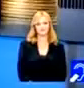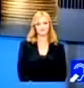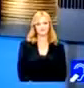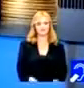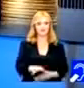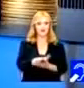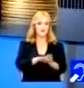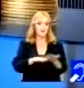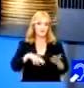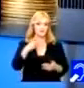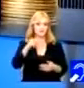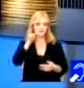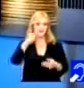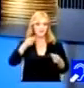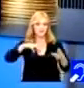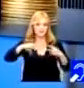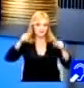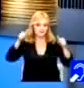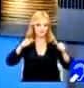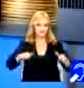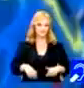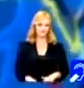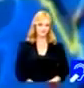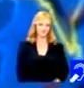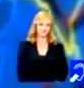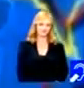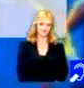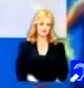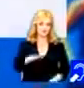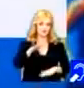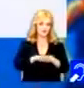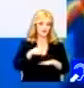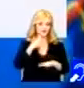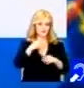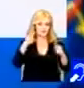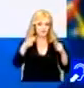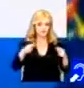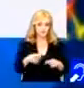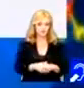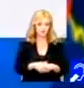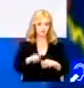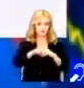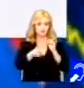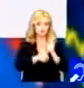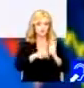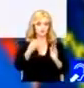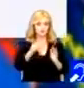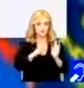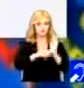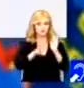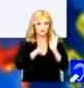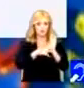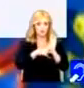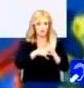Să urmărim acum principalele cotații valutare. Banca Națională a stabilit un curs oficial de 16 lei și